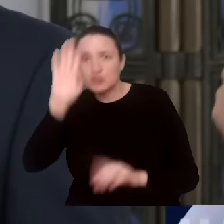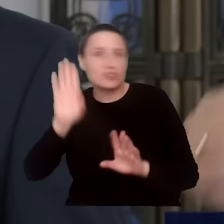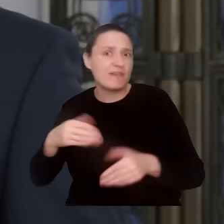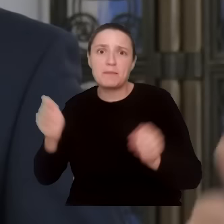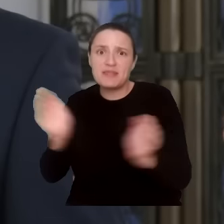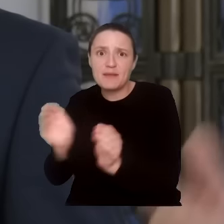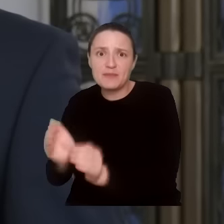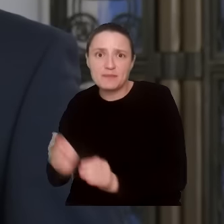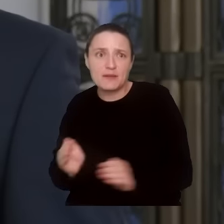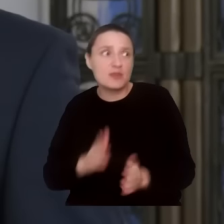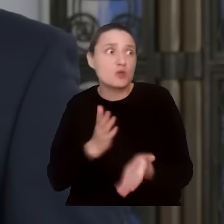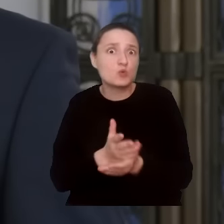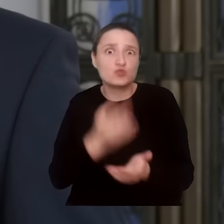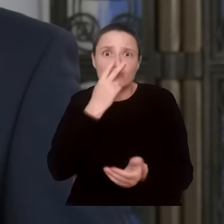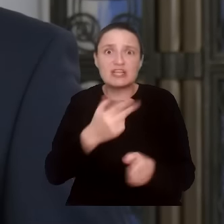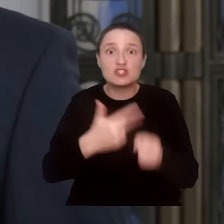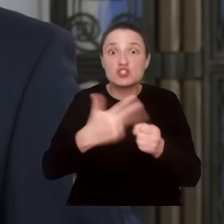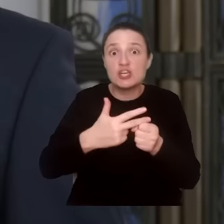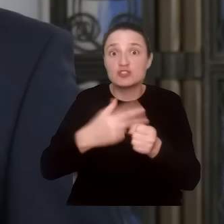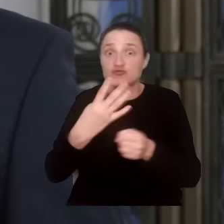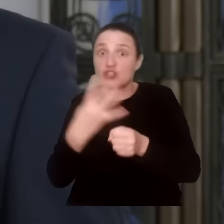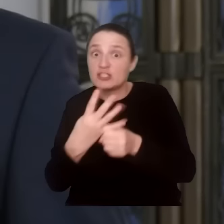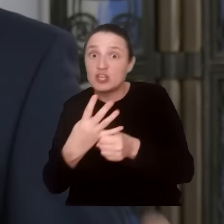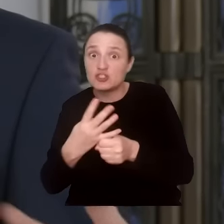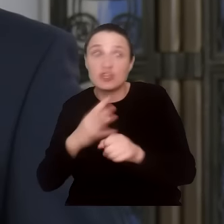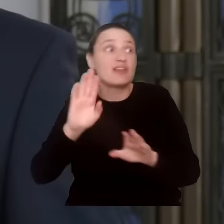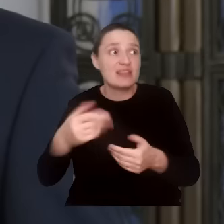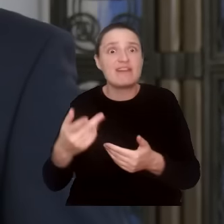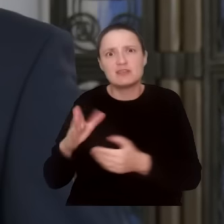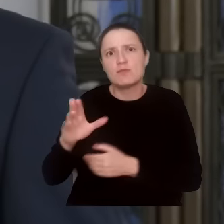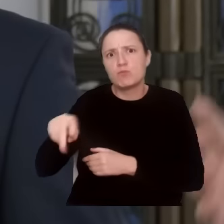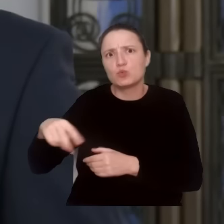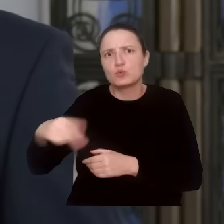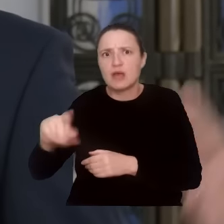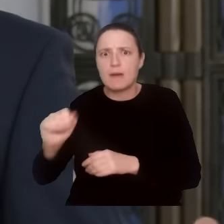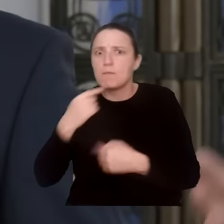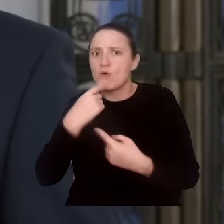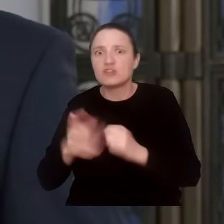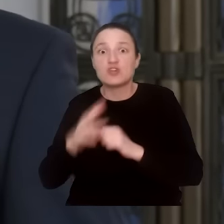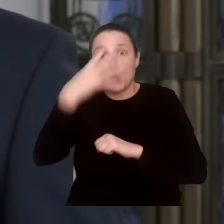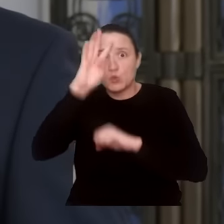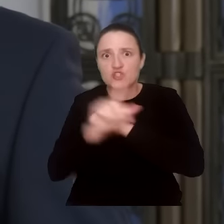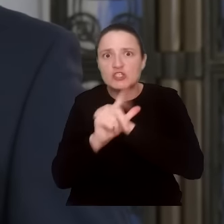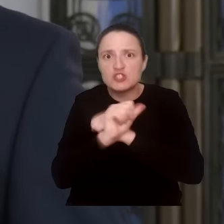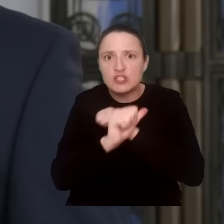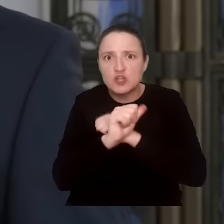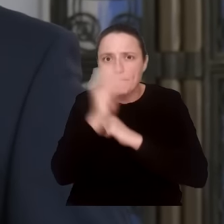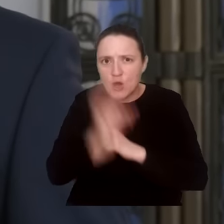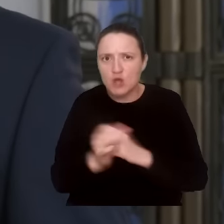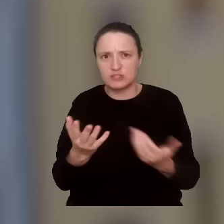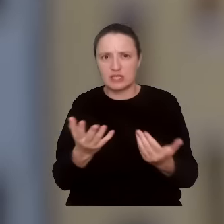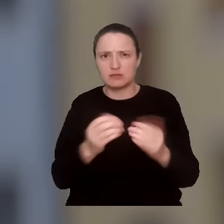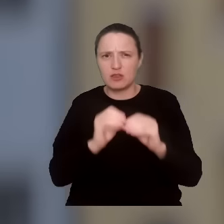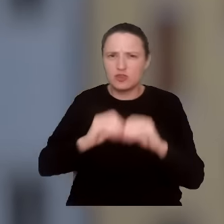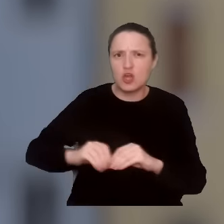wnioskują 30-40, nawet pan minister Buda powiedział dzisiaj z trybuny sejmowej, Łódź 60% podwyżka